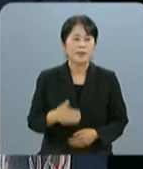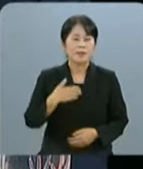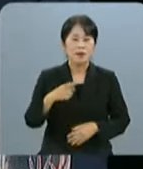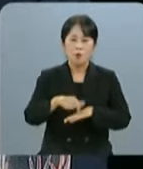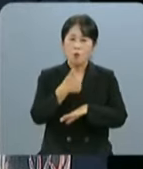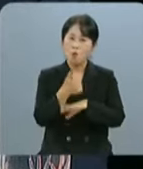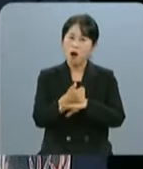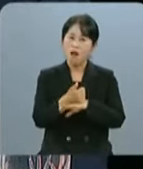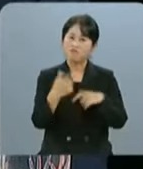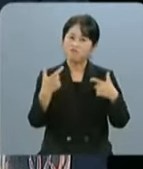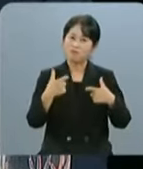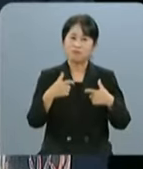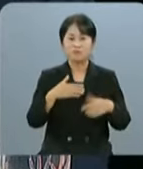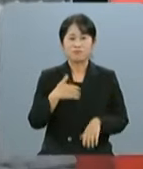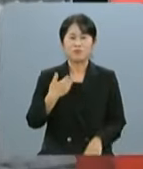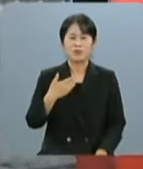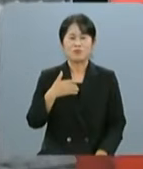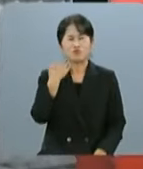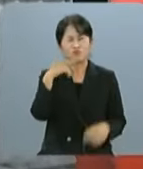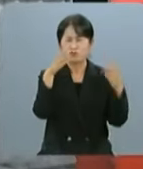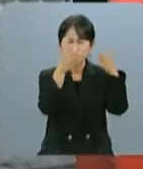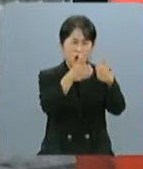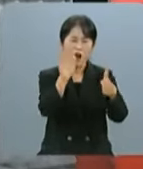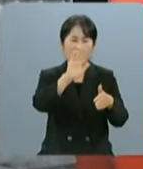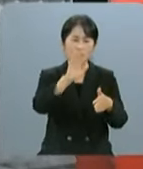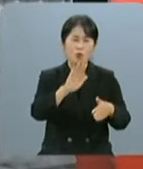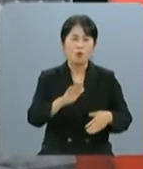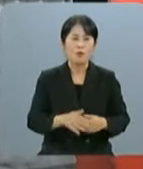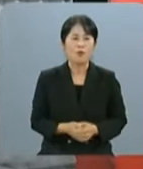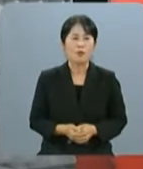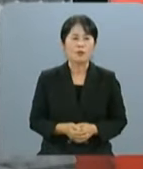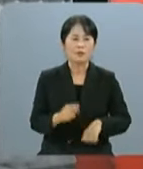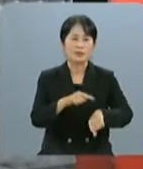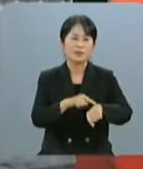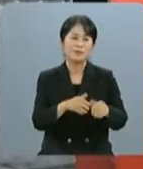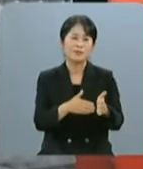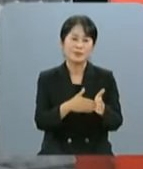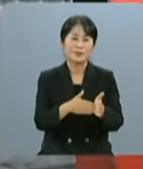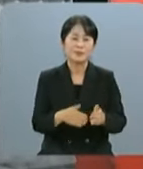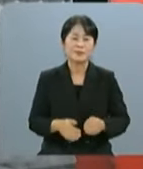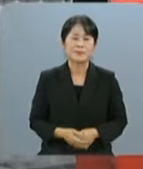왕처럼 불었는지는 모르겠습니다만 아, 누구를 겨냥한 건 아닙니다. 네, 시간이 네네.